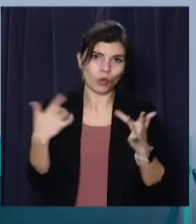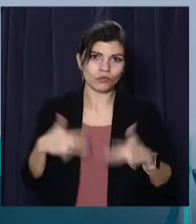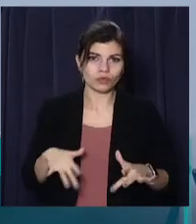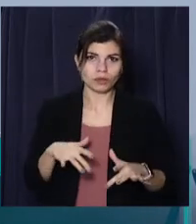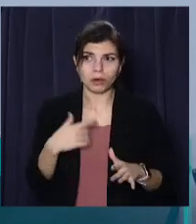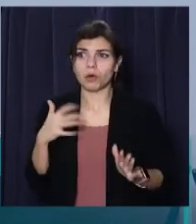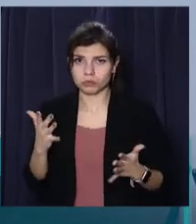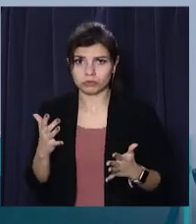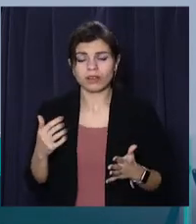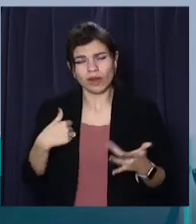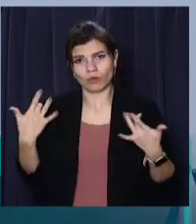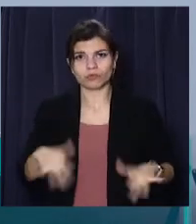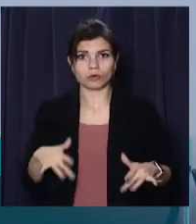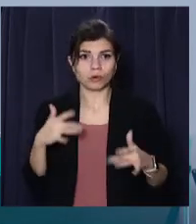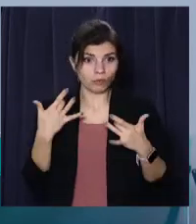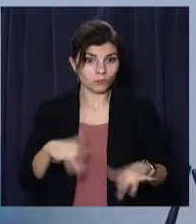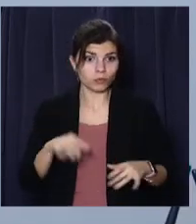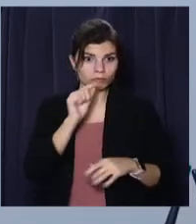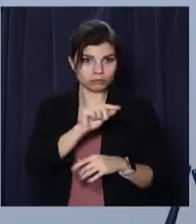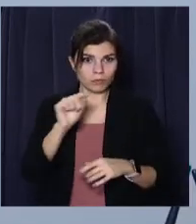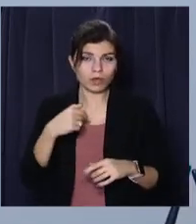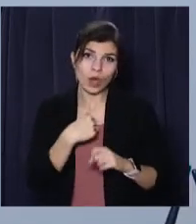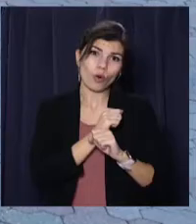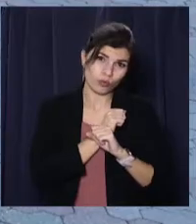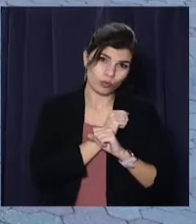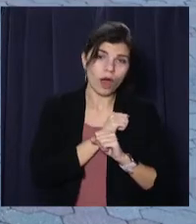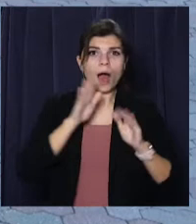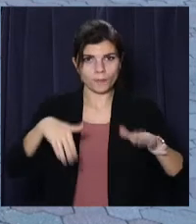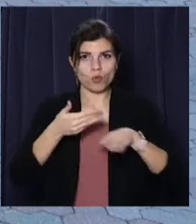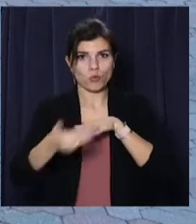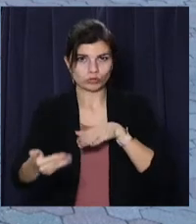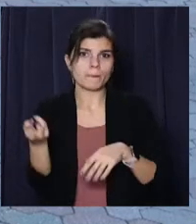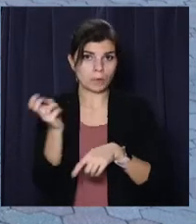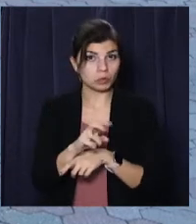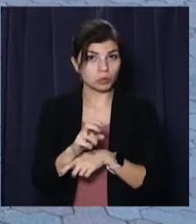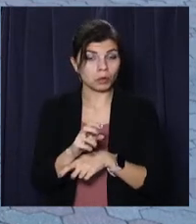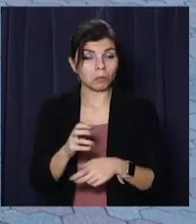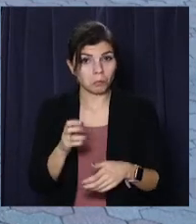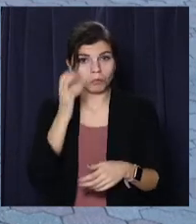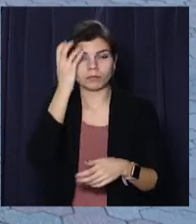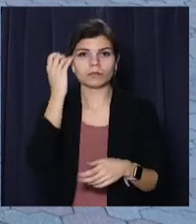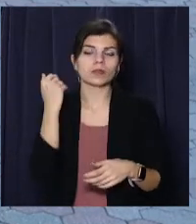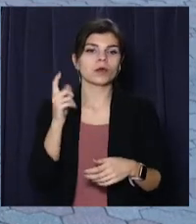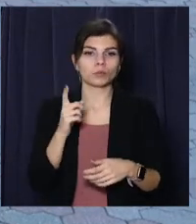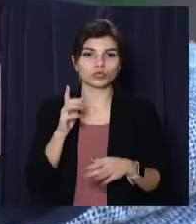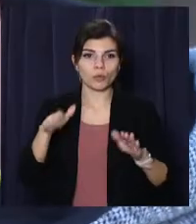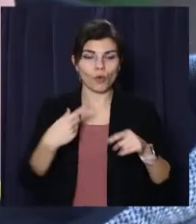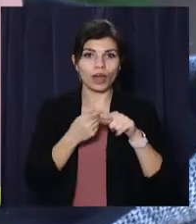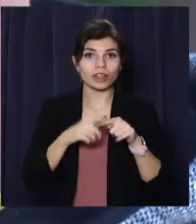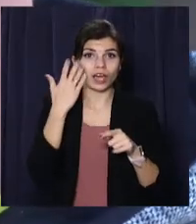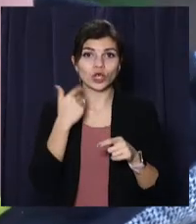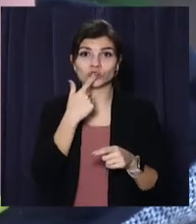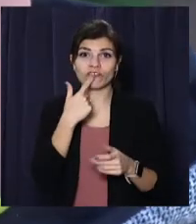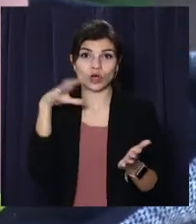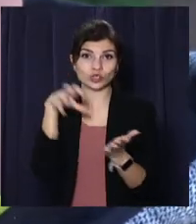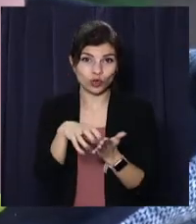Я кажу, зачем? Ну я уволюсь. Я віддохну, а потім прийду. Особливо пасажири розійшлись у поглядах з водіями після впровадження червоної